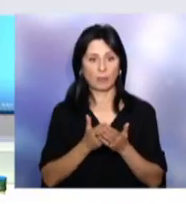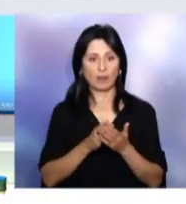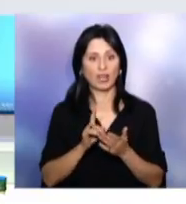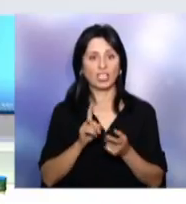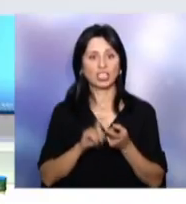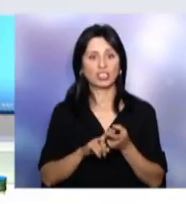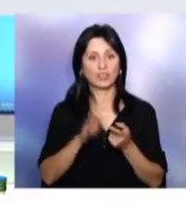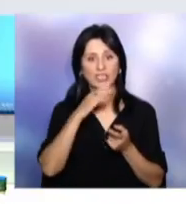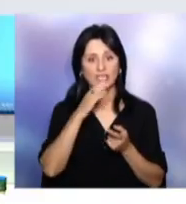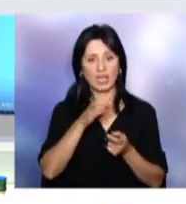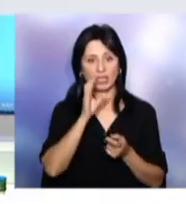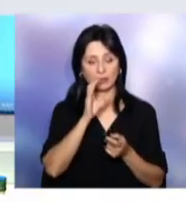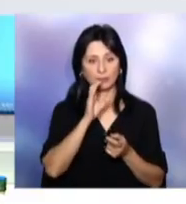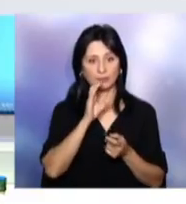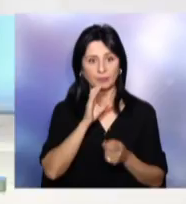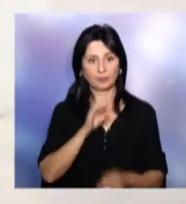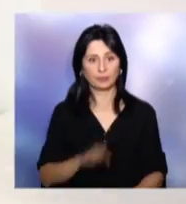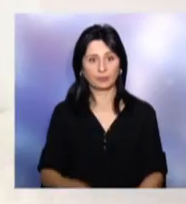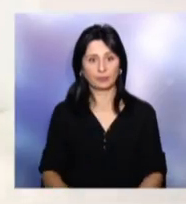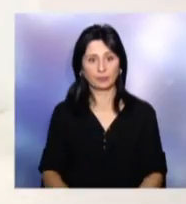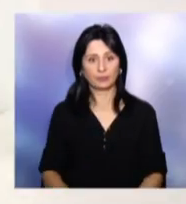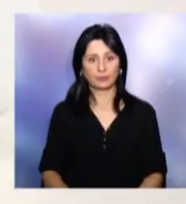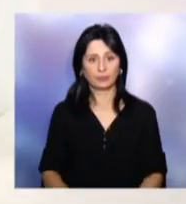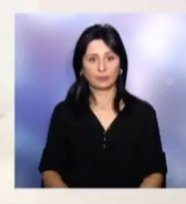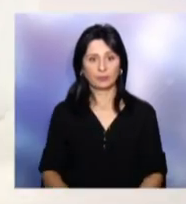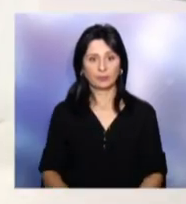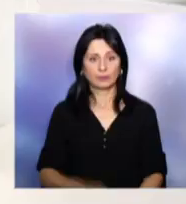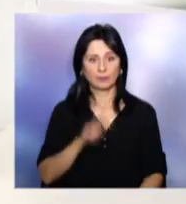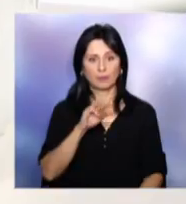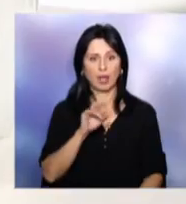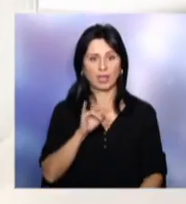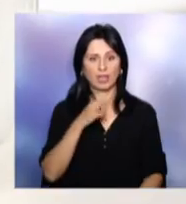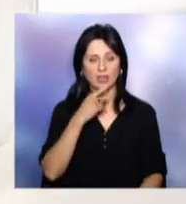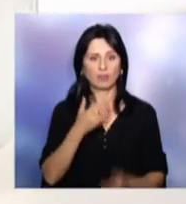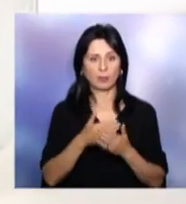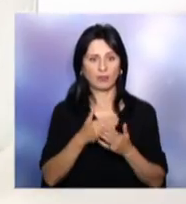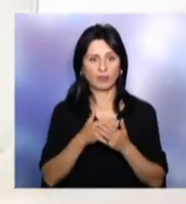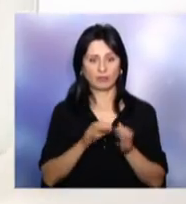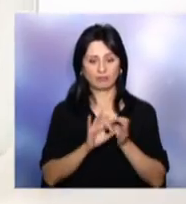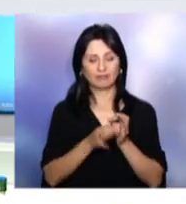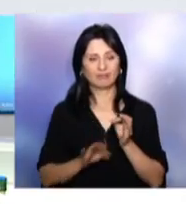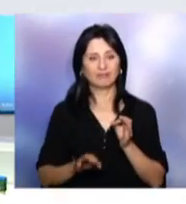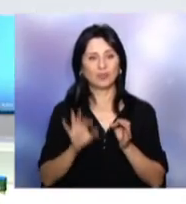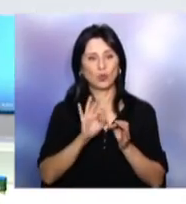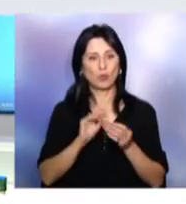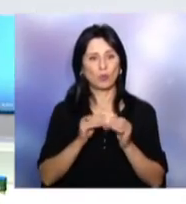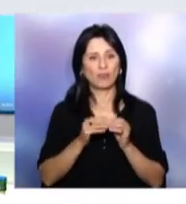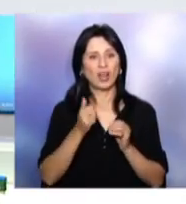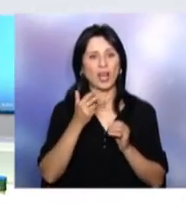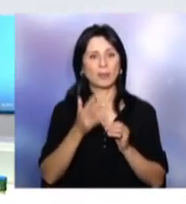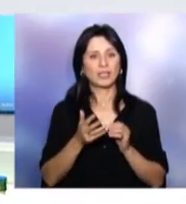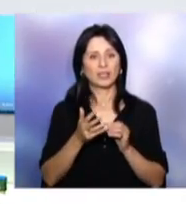რაც შეიძლება წყლის გამოყენებას, ქალბატონმა მანანამ ხაზი გაუსვა მაგალითად წვრილი ნაწლავის პრობლემების შემთხვევაში,